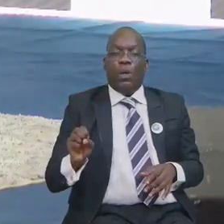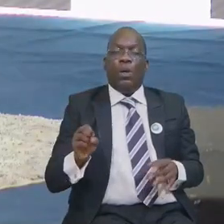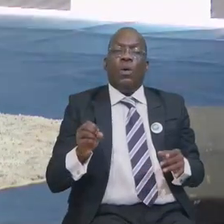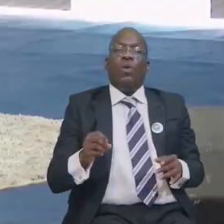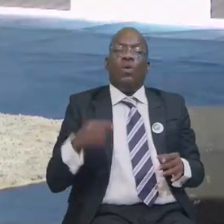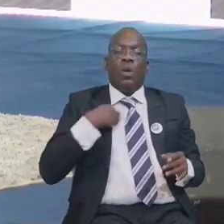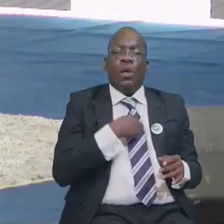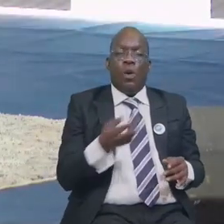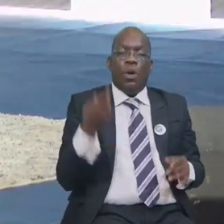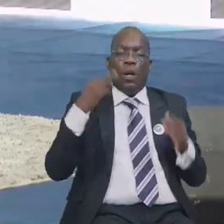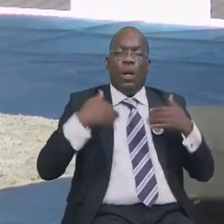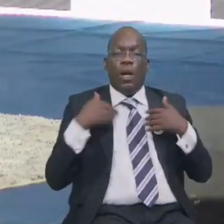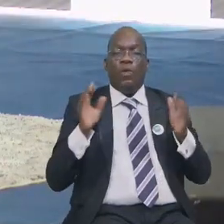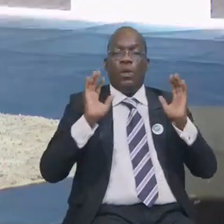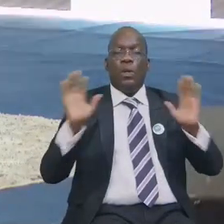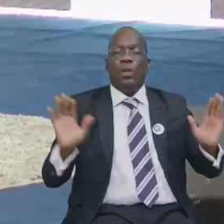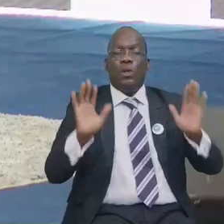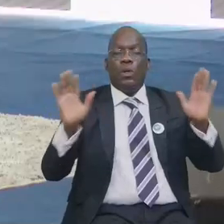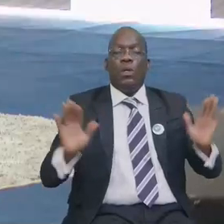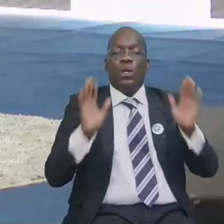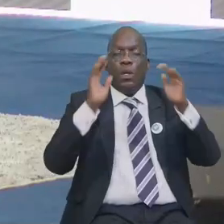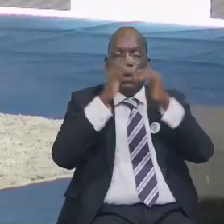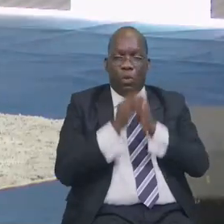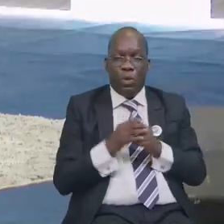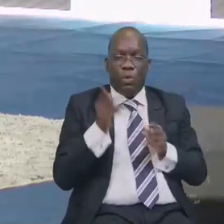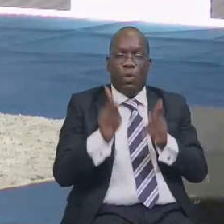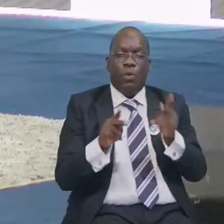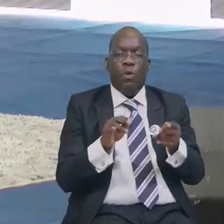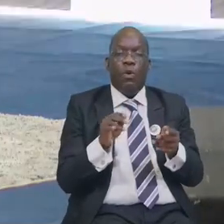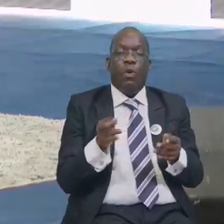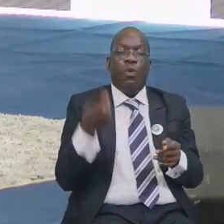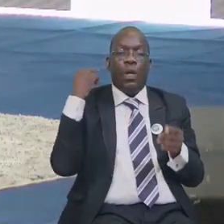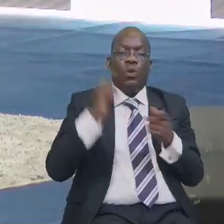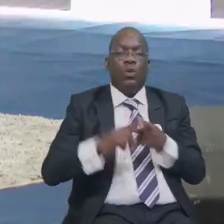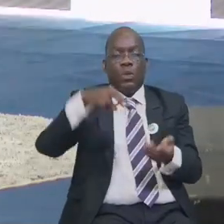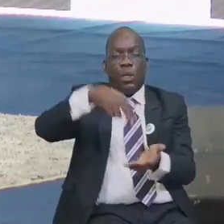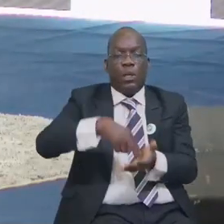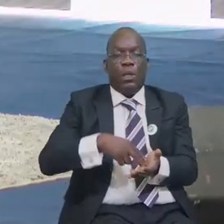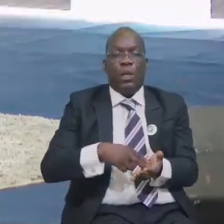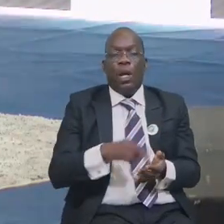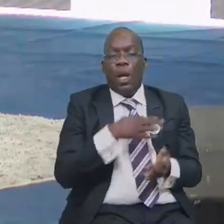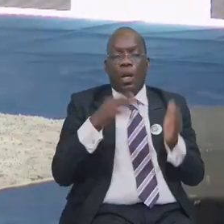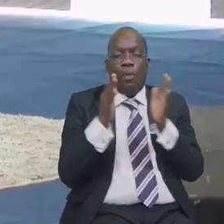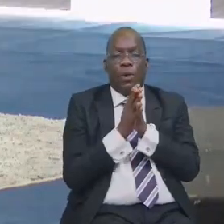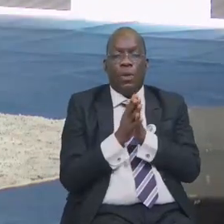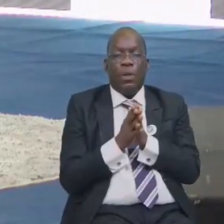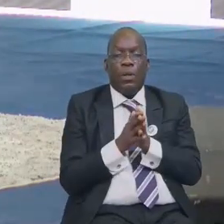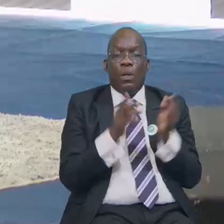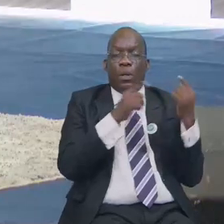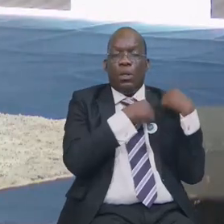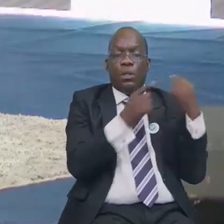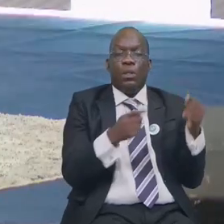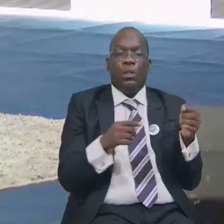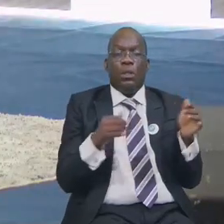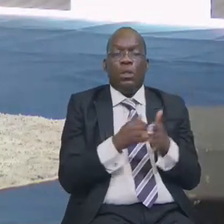Les gens priaient. On devait se lever. Et il était en train de prier. C'était notre ministre